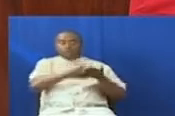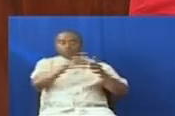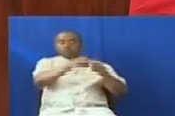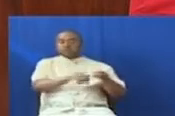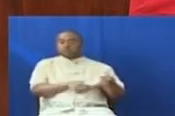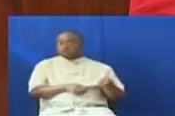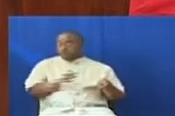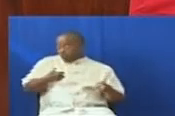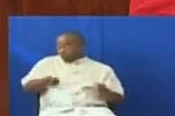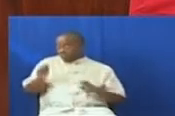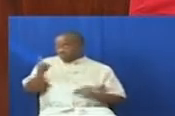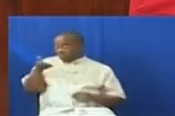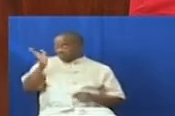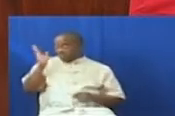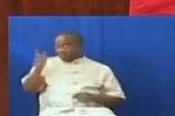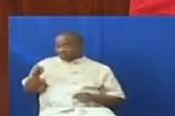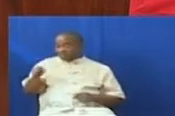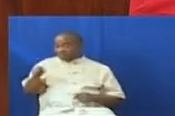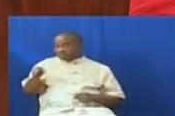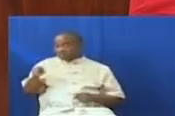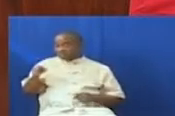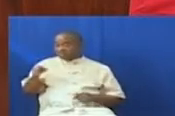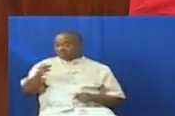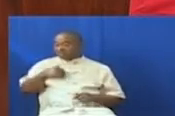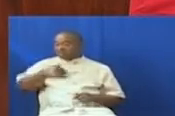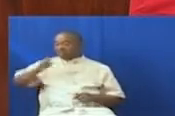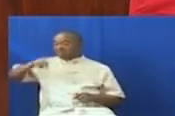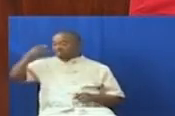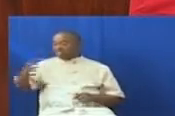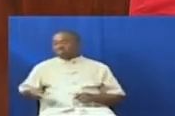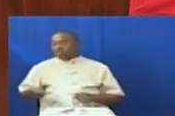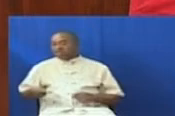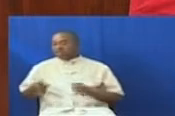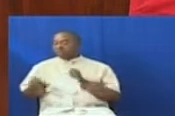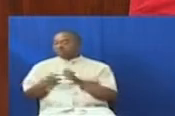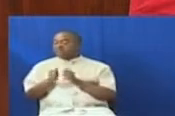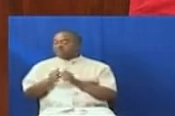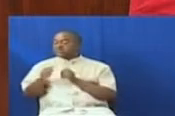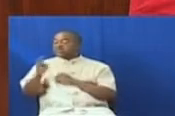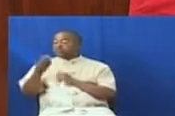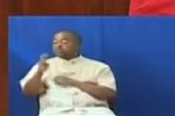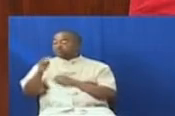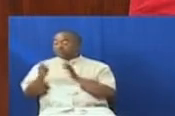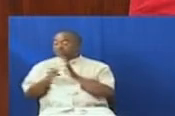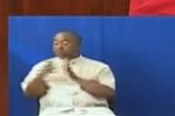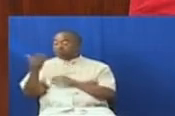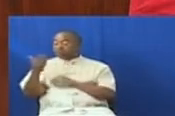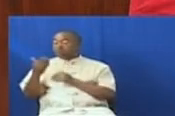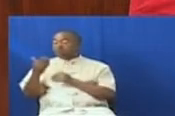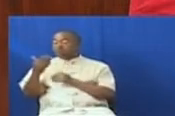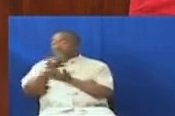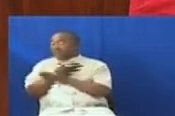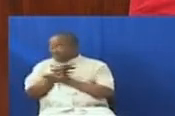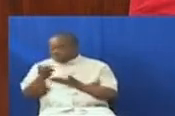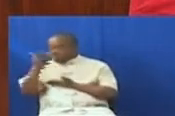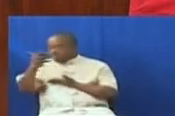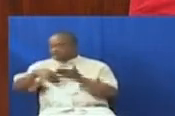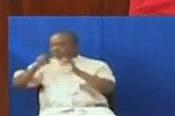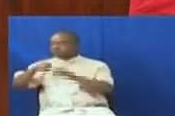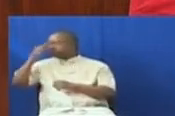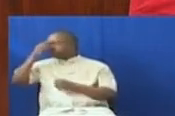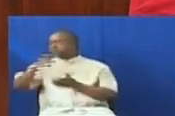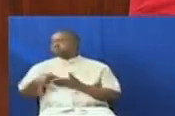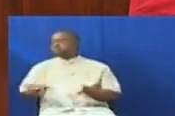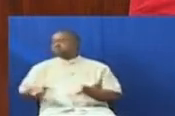lakini nyie wenyewe serikali mnaendelea kupata upotevu kuwa na mali za zaidi ya bilioni 85 ambazo hazina hati, wakati michakato